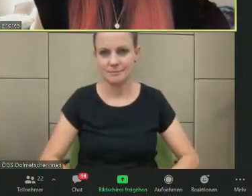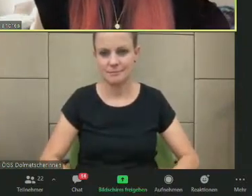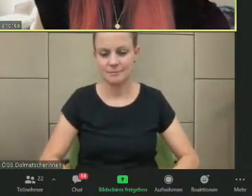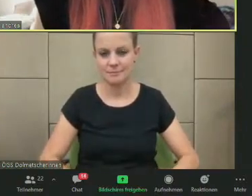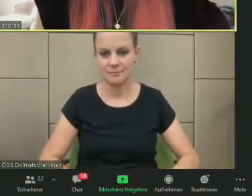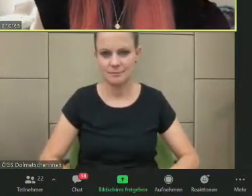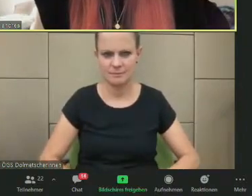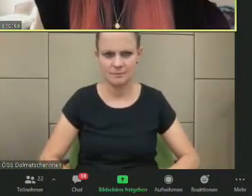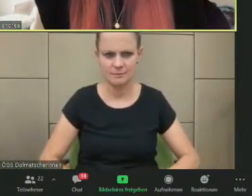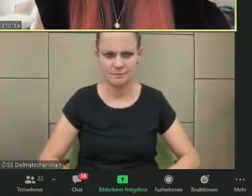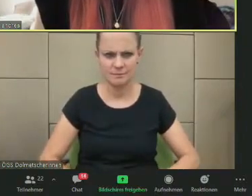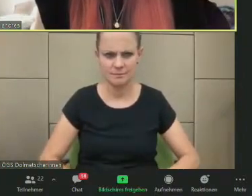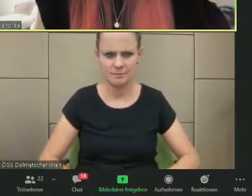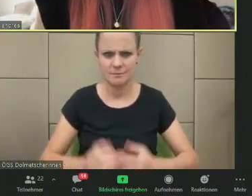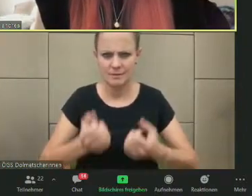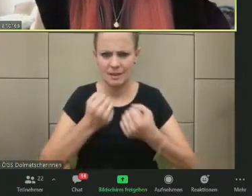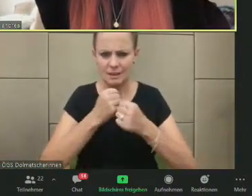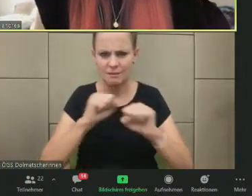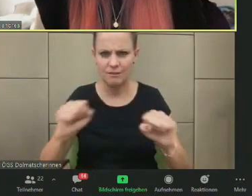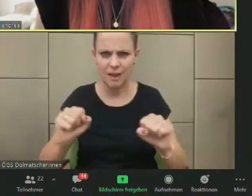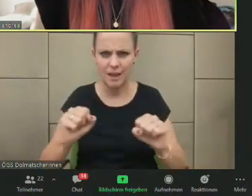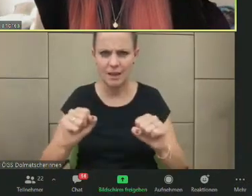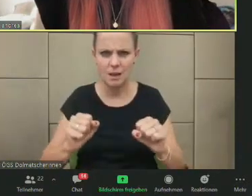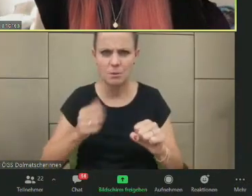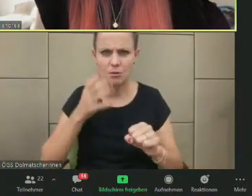Da steht, die Freigabe wurde unterbrochen.